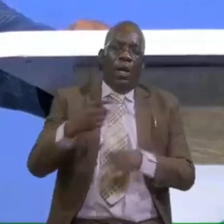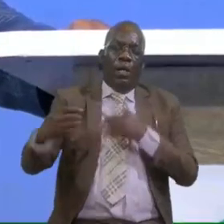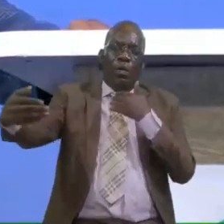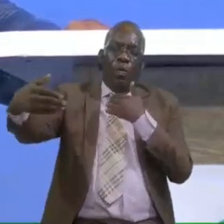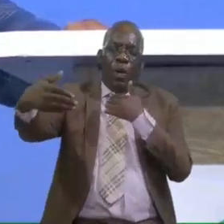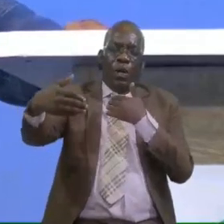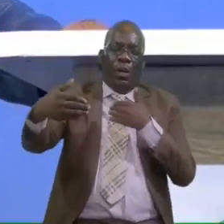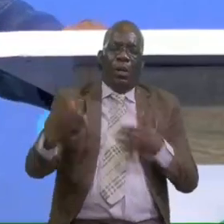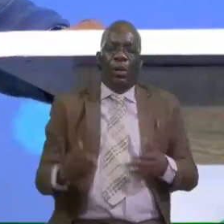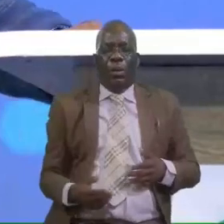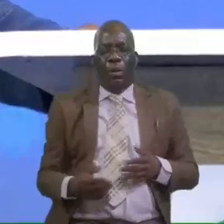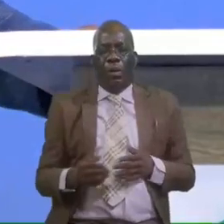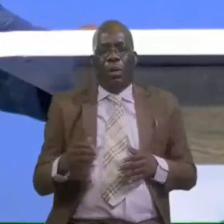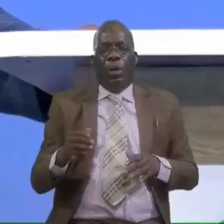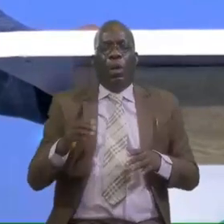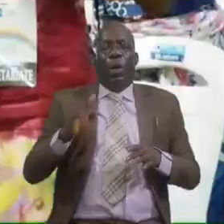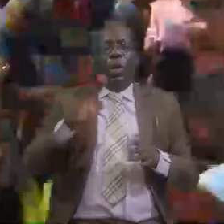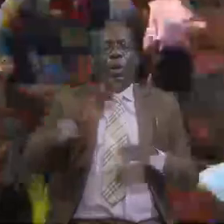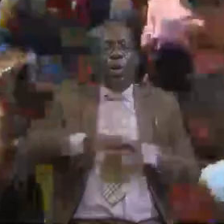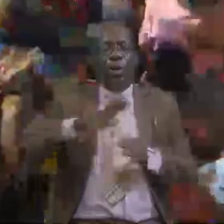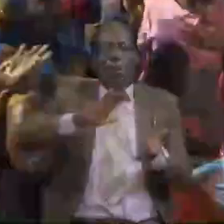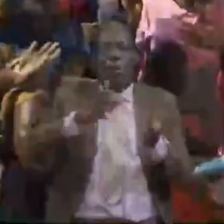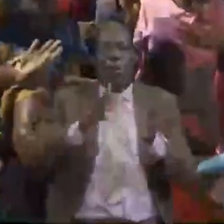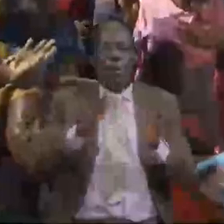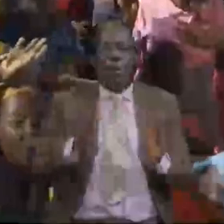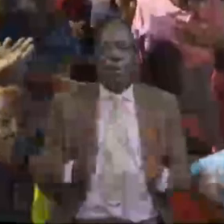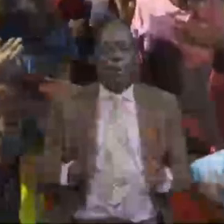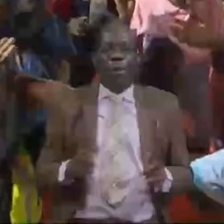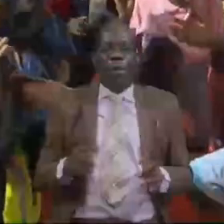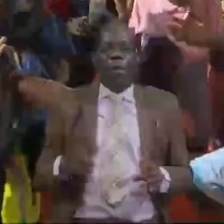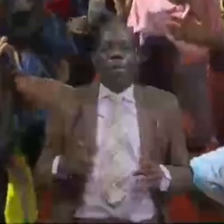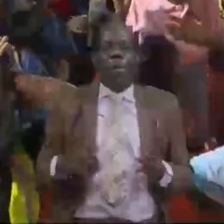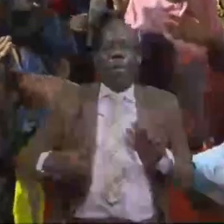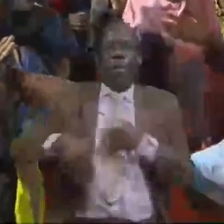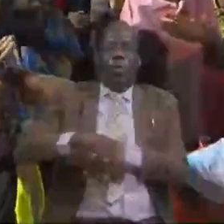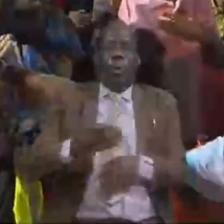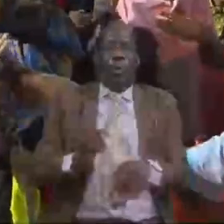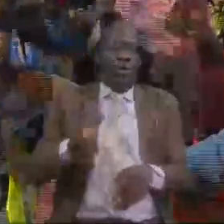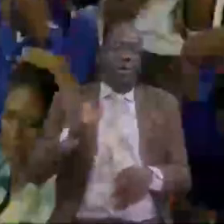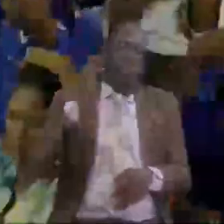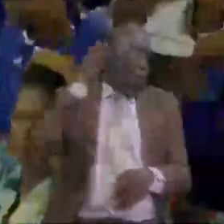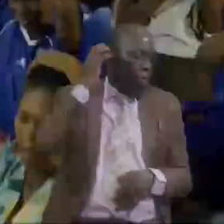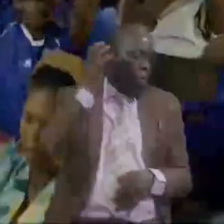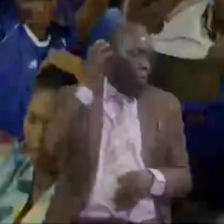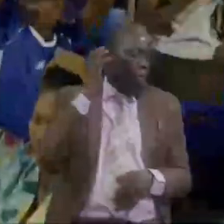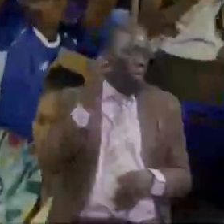Derrière, en ligne, à la radio,